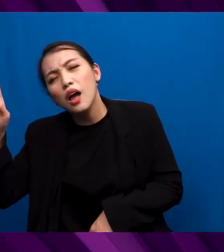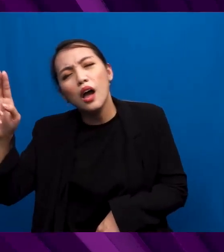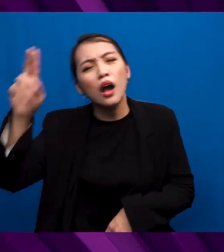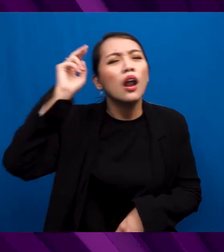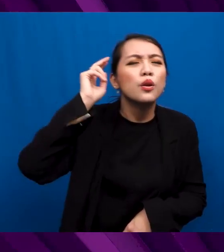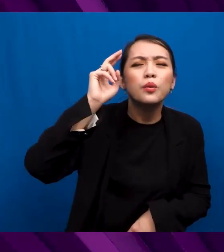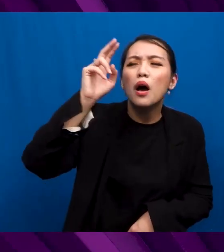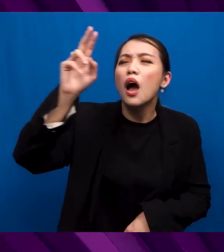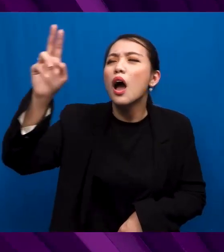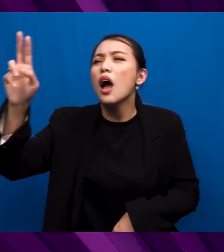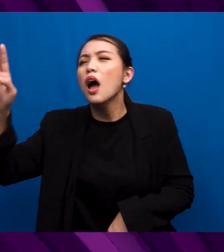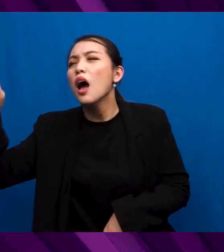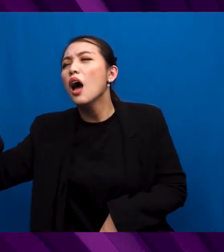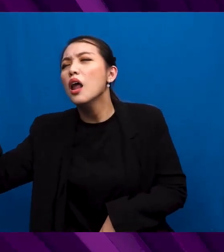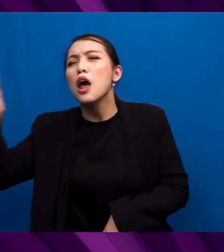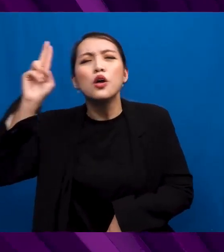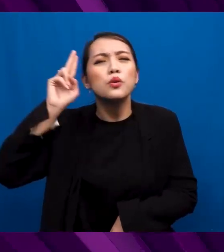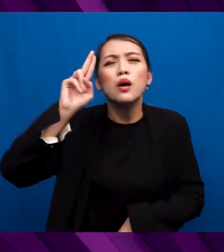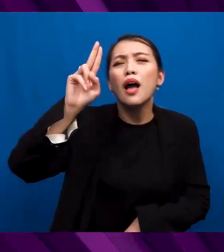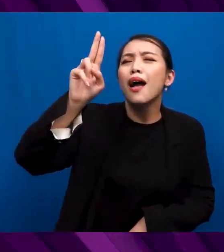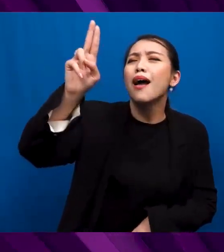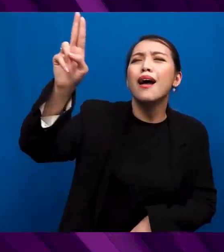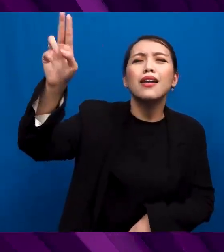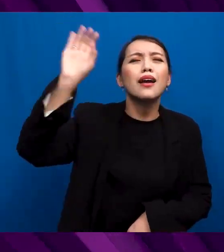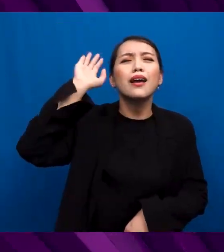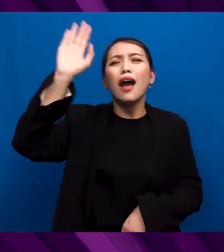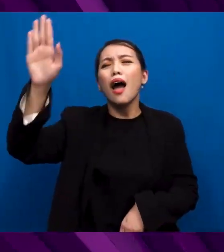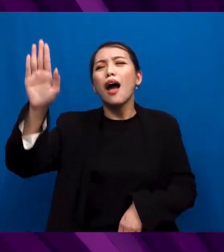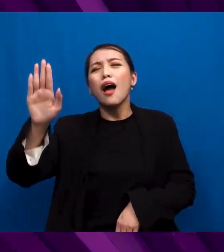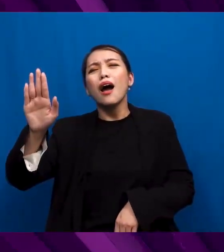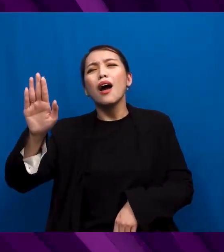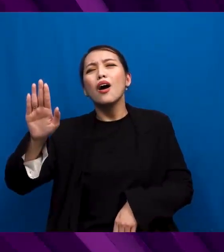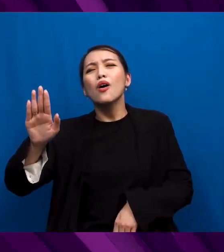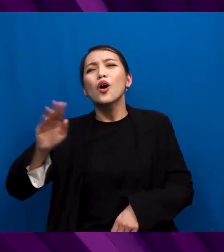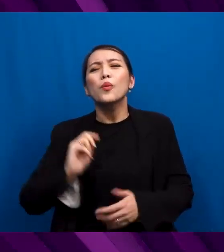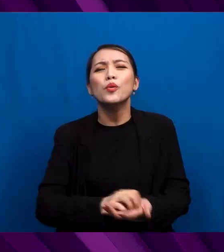Ramaya Sandana Ramaya Sona Ramaya Sandana.